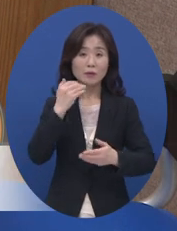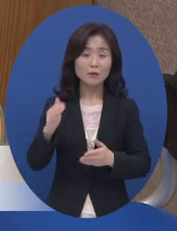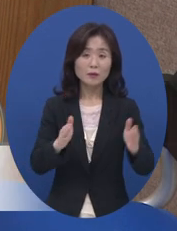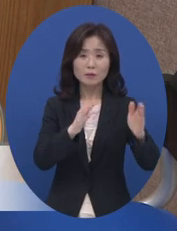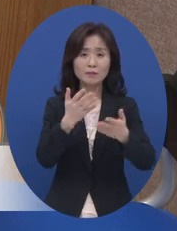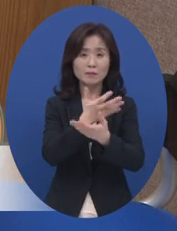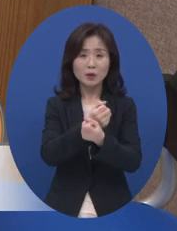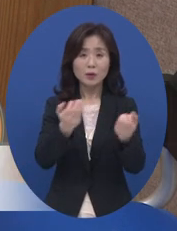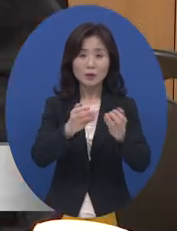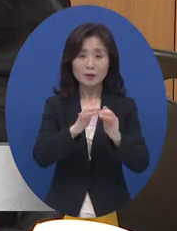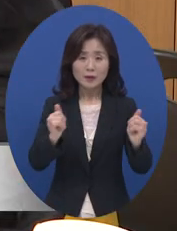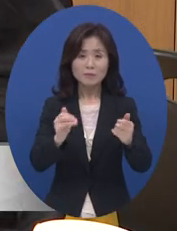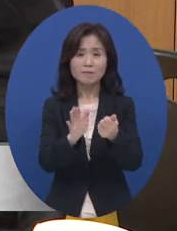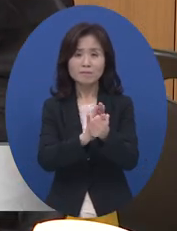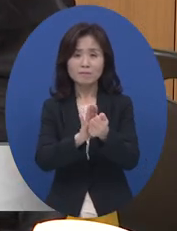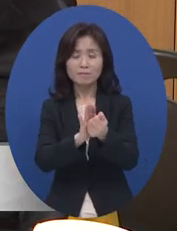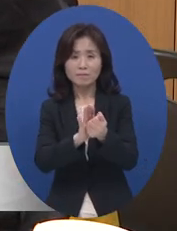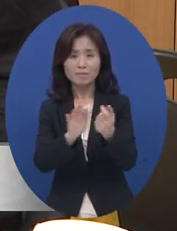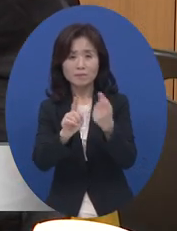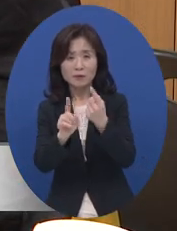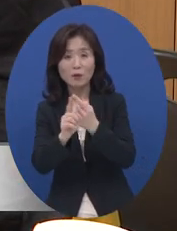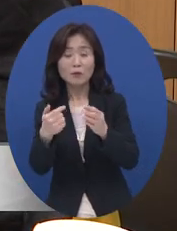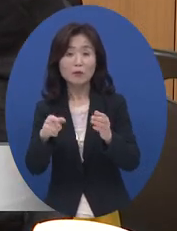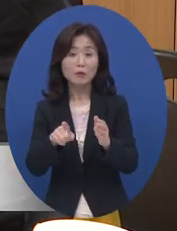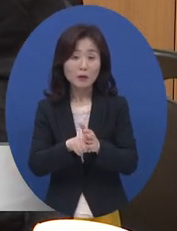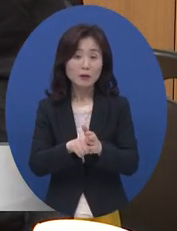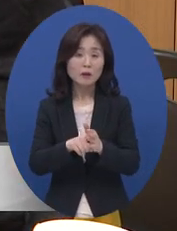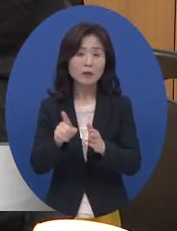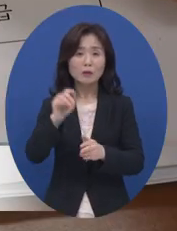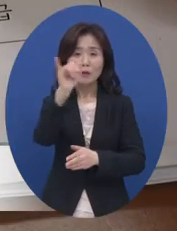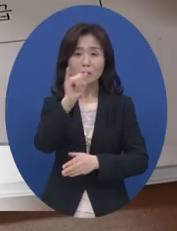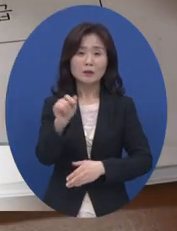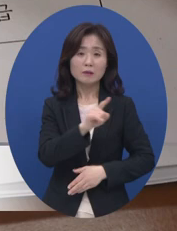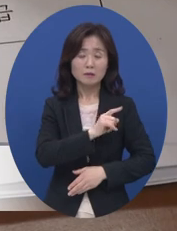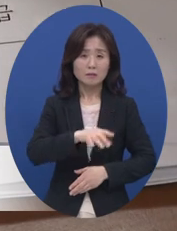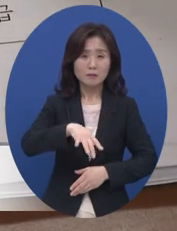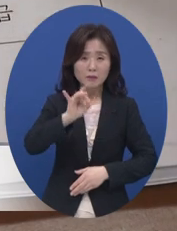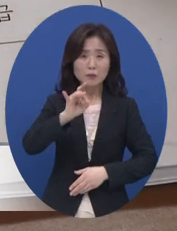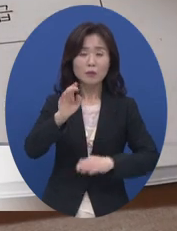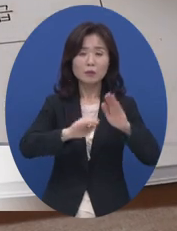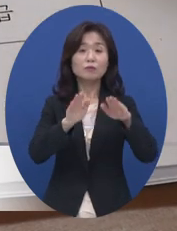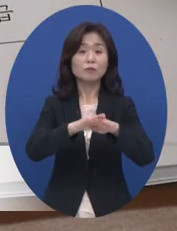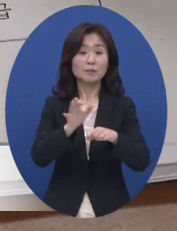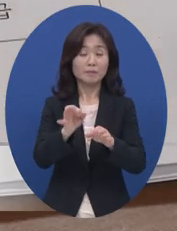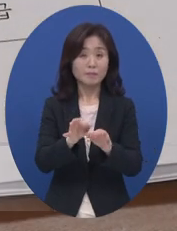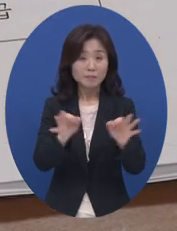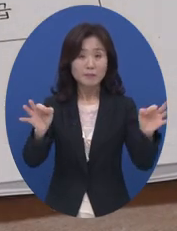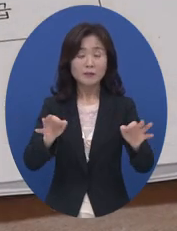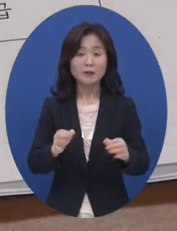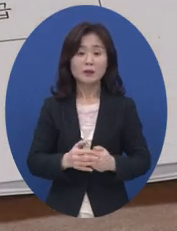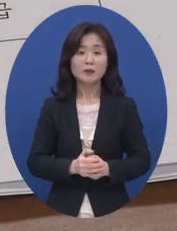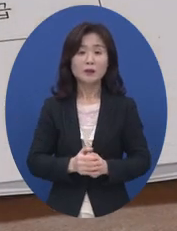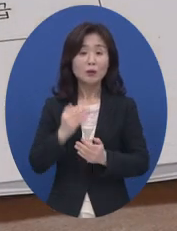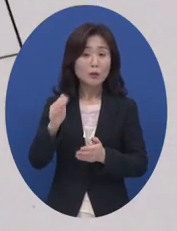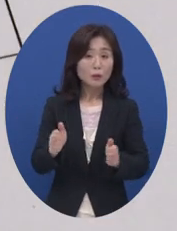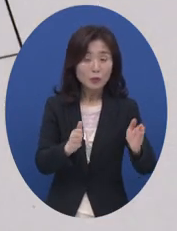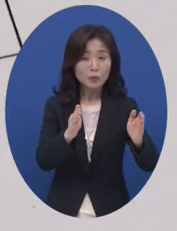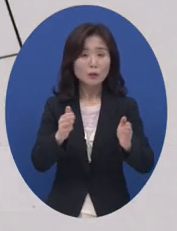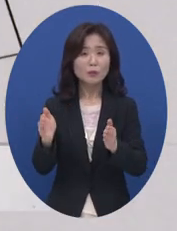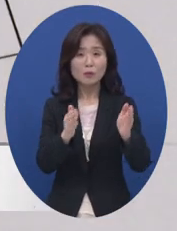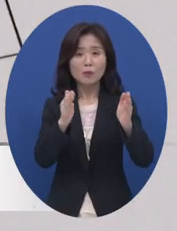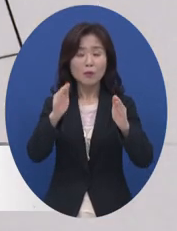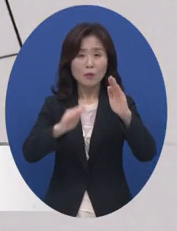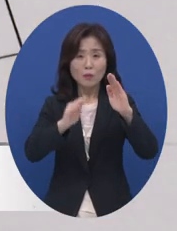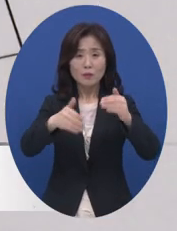비정규직 노동자의 처우를 개선하기 위해 천국 처음으로 공정 수당을 지급하고 있다 지원대상은 도와 도 공공기관의 소속된